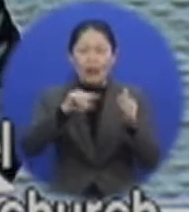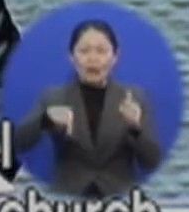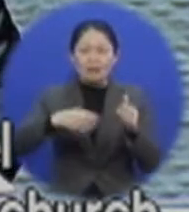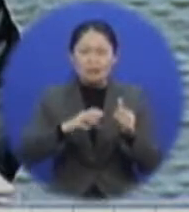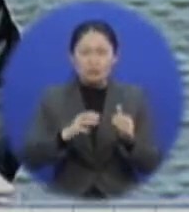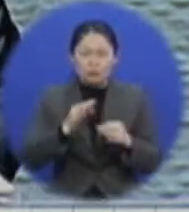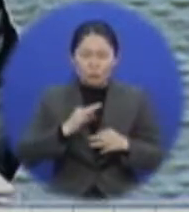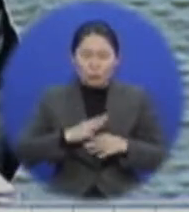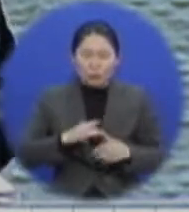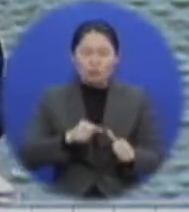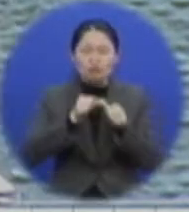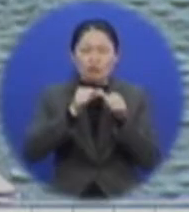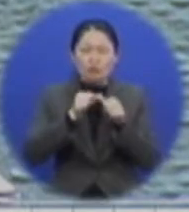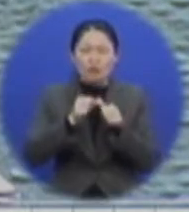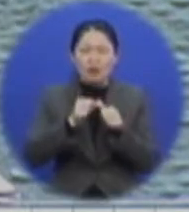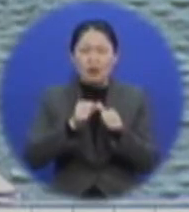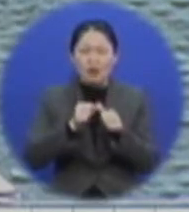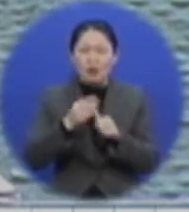모릅니다